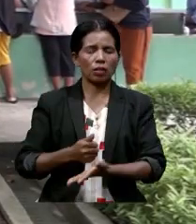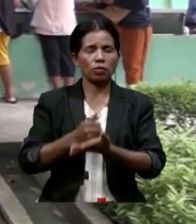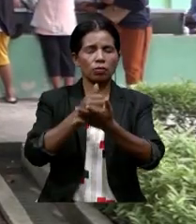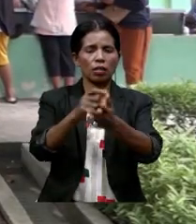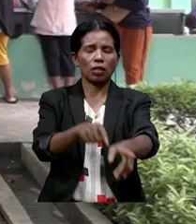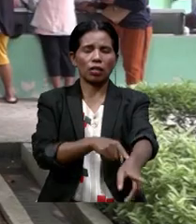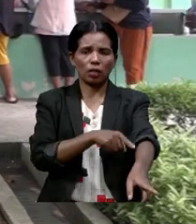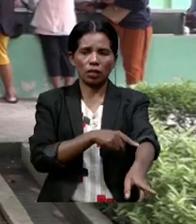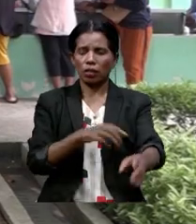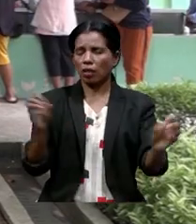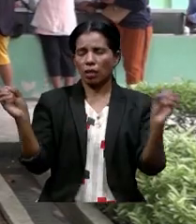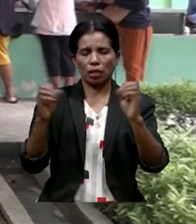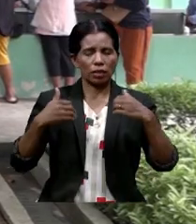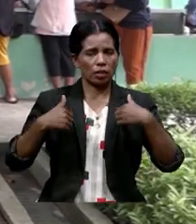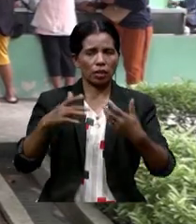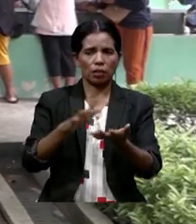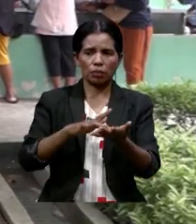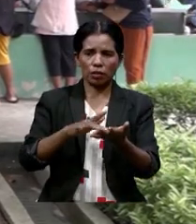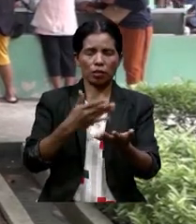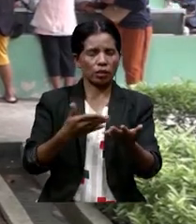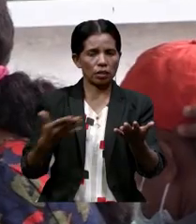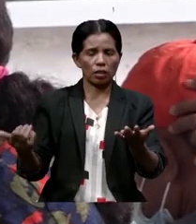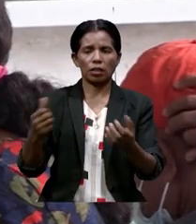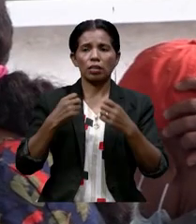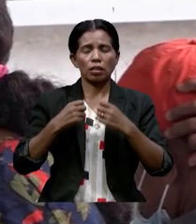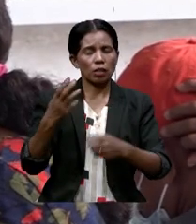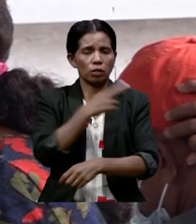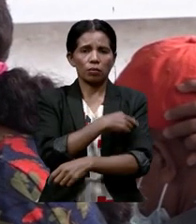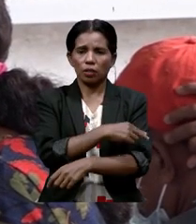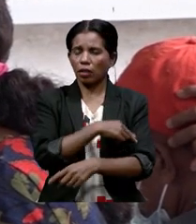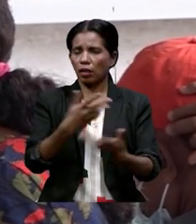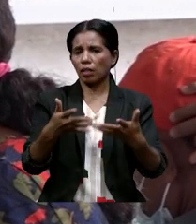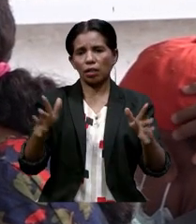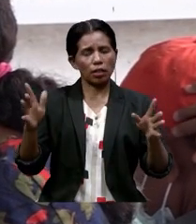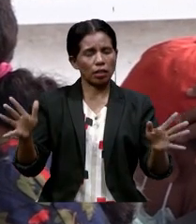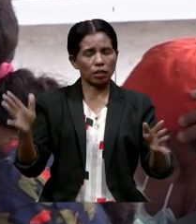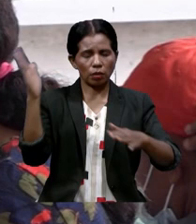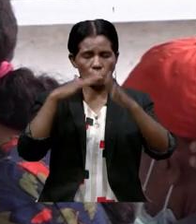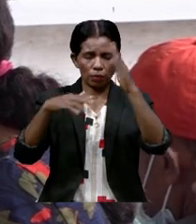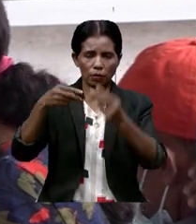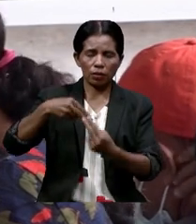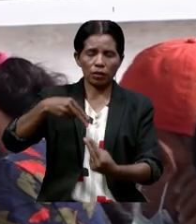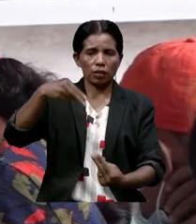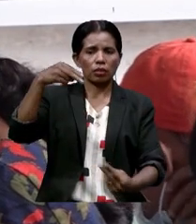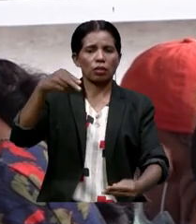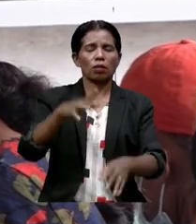lento falta e moruk facilidade saúde nian la suficiente no problema ma nutrição nebe